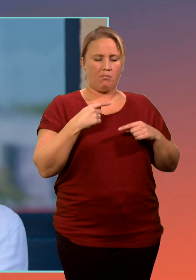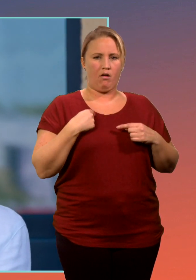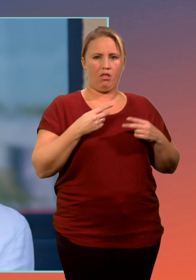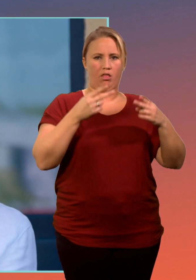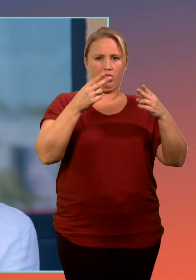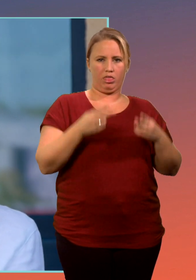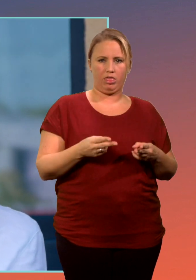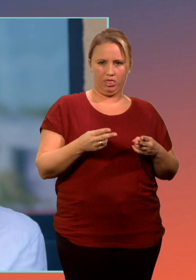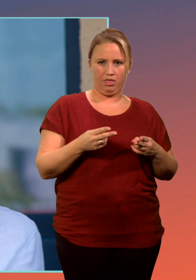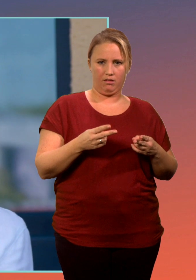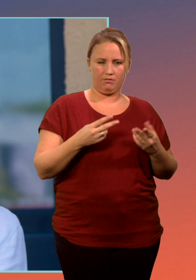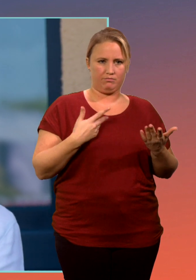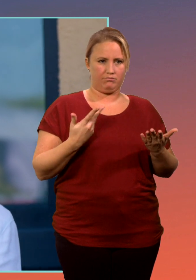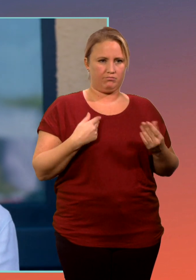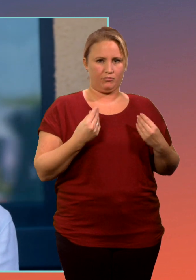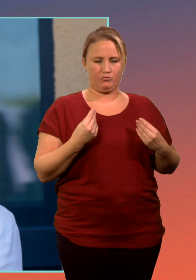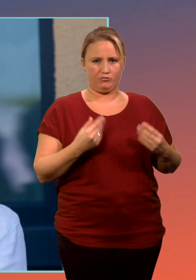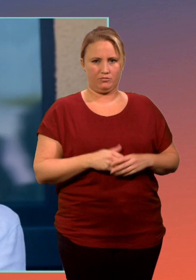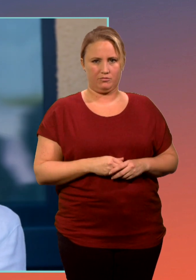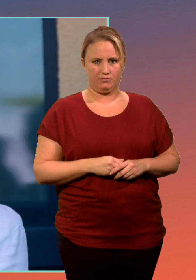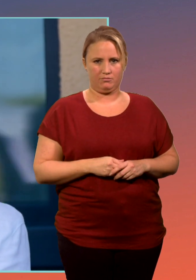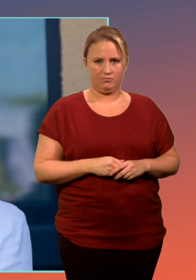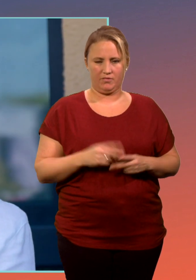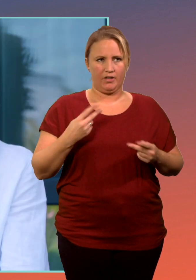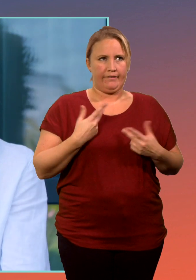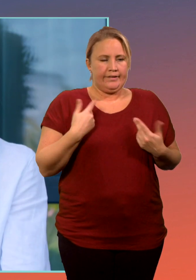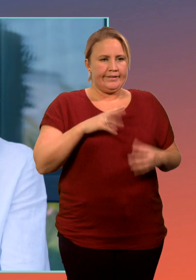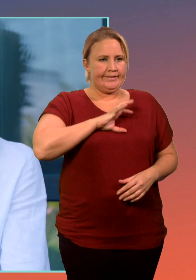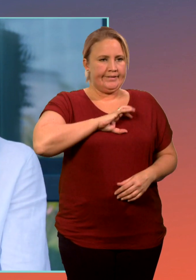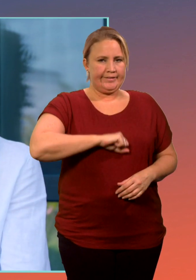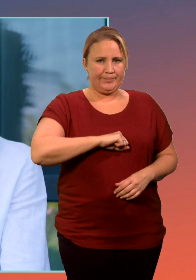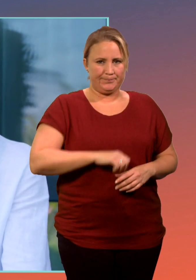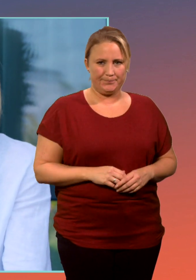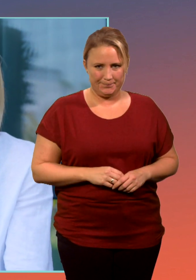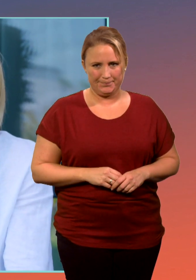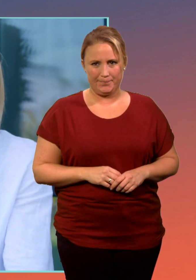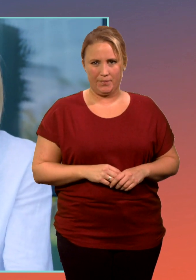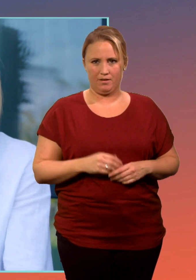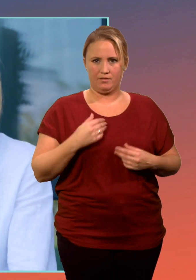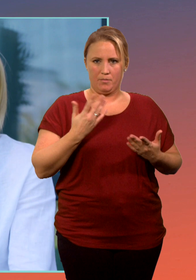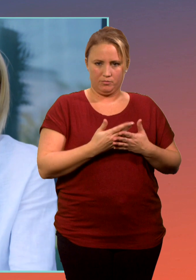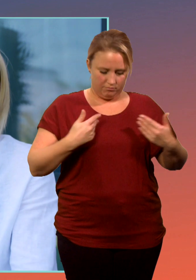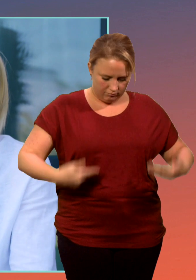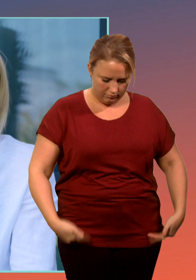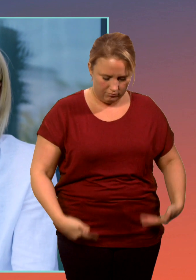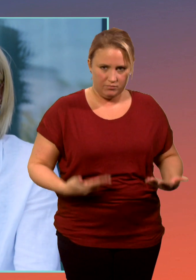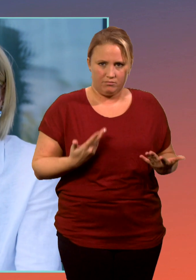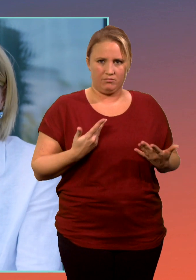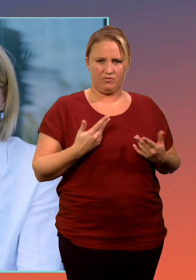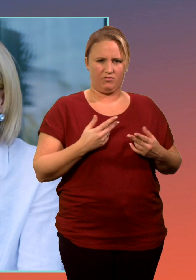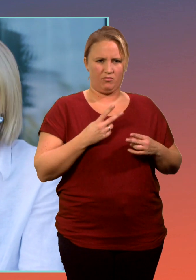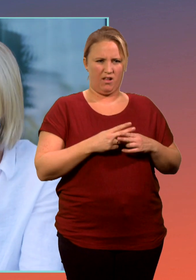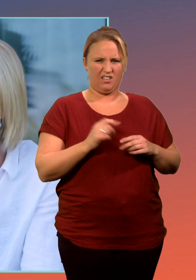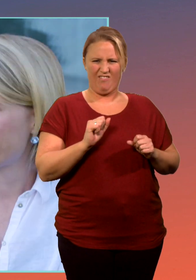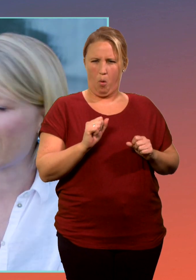liege halt irgendwie so reglos irgendwie rum und lasse das über mich ergehen. Ich wüsste dann nicht genau, was denn jetzt mit meinem Unterleib sein sollte, dass das irgendwie